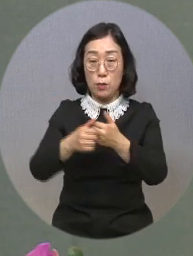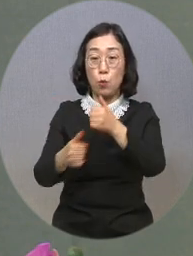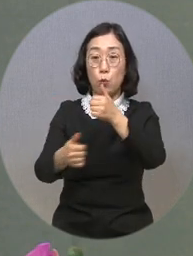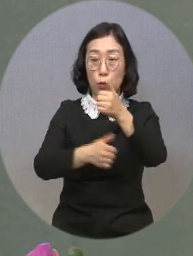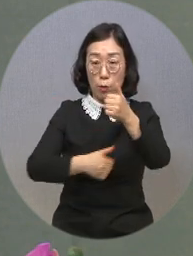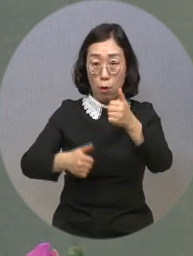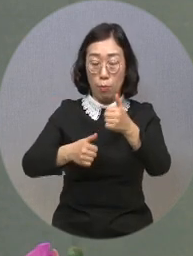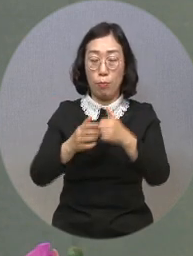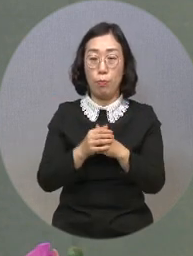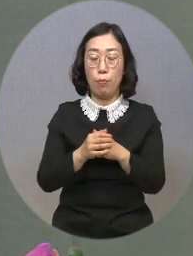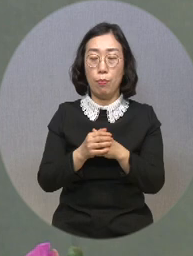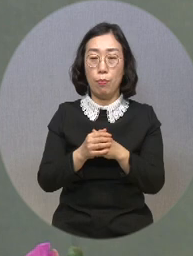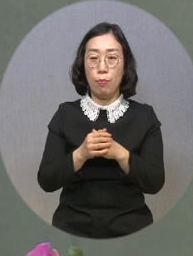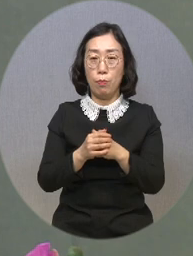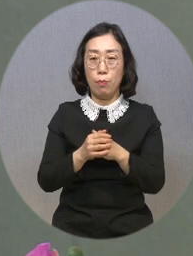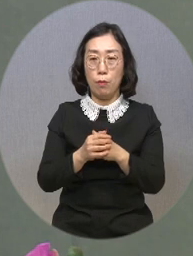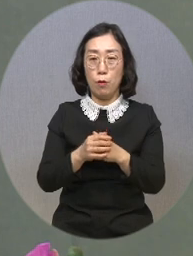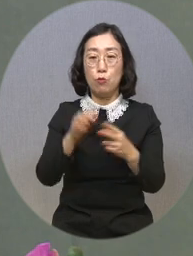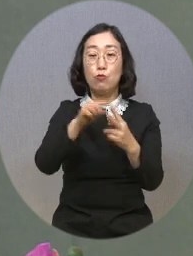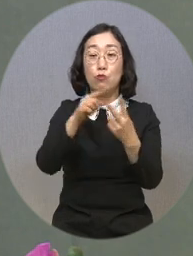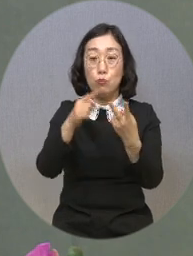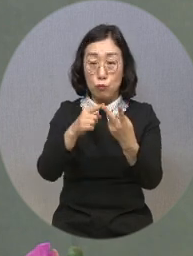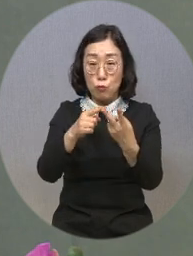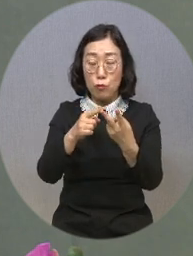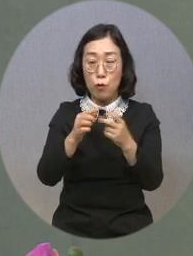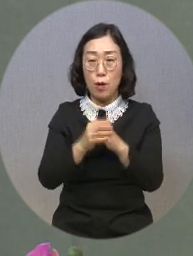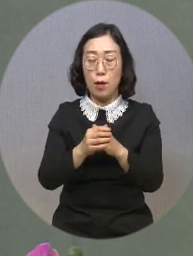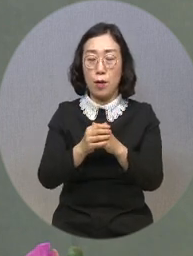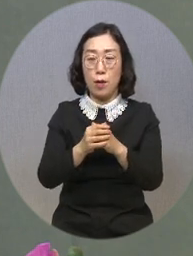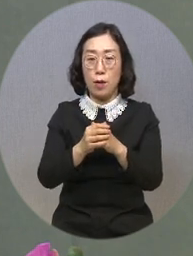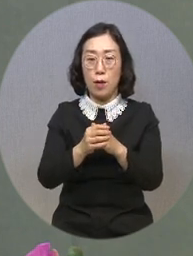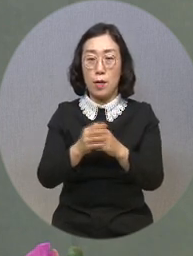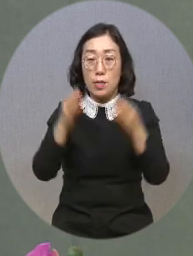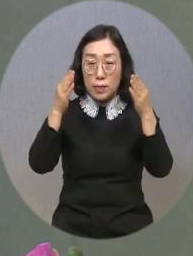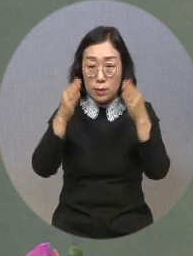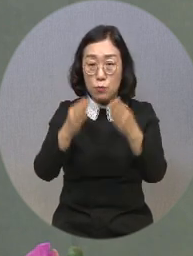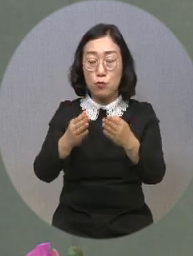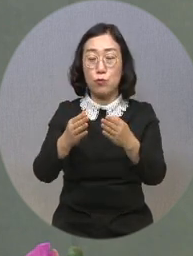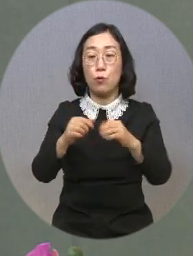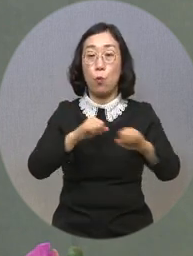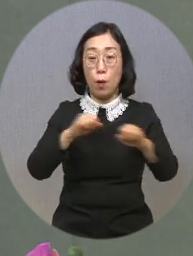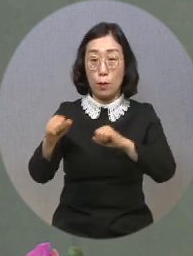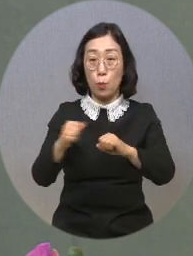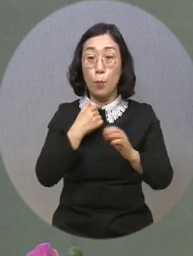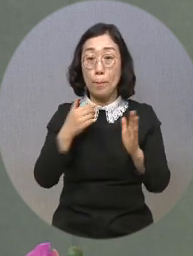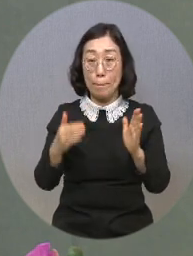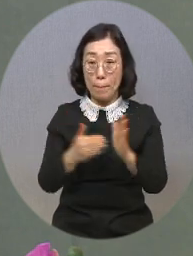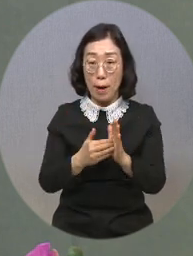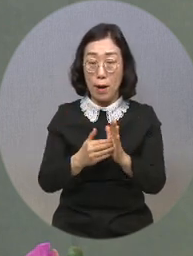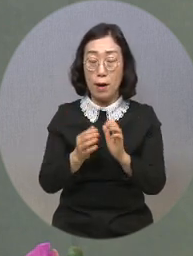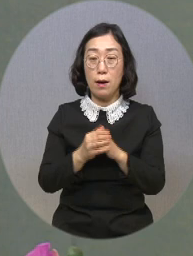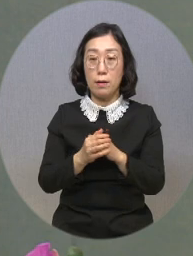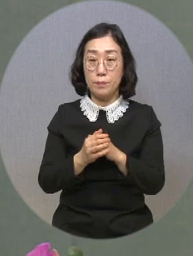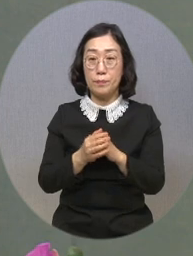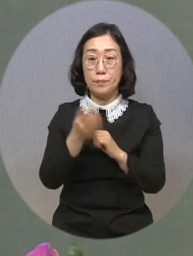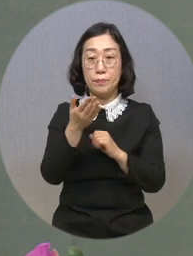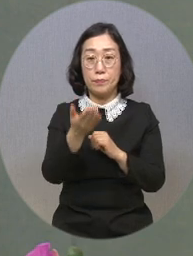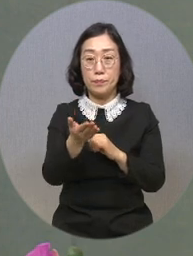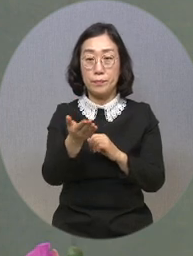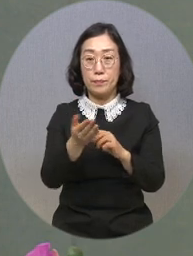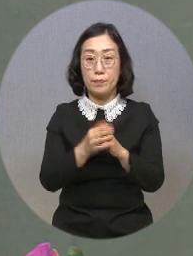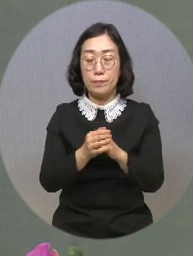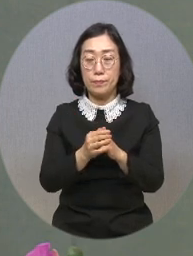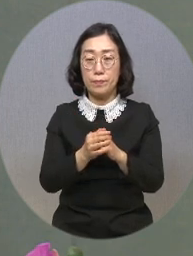재정기획재정위원이라든가 이런 두 부서에 중점적으로 쭉 활동을 하셨어요. 가만히 보니까